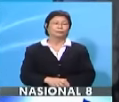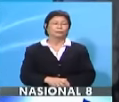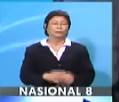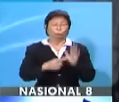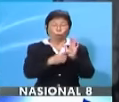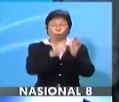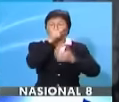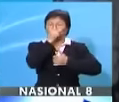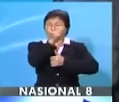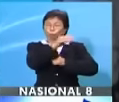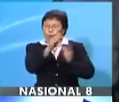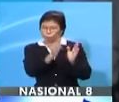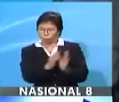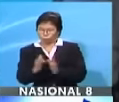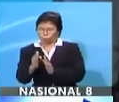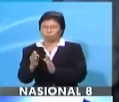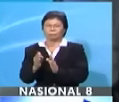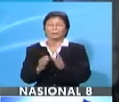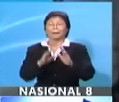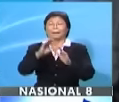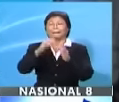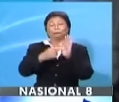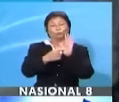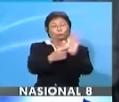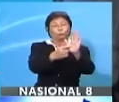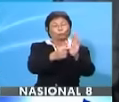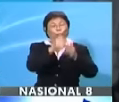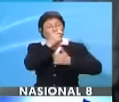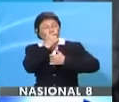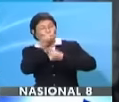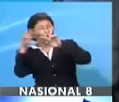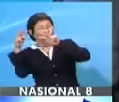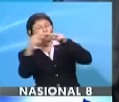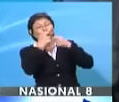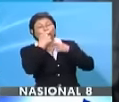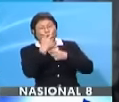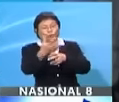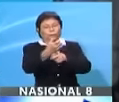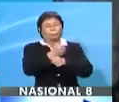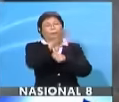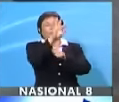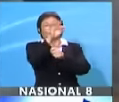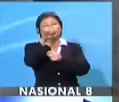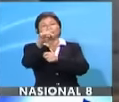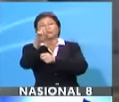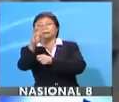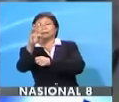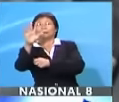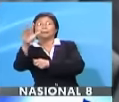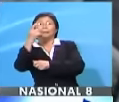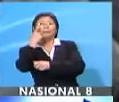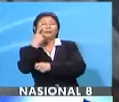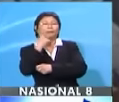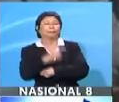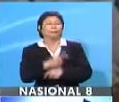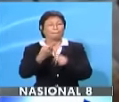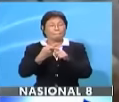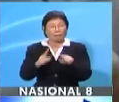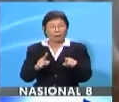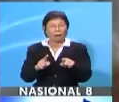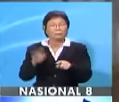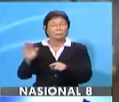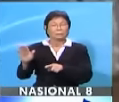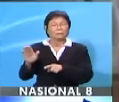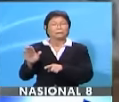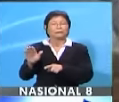Persembahan menarik dan kemas yang dipamerkan Chan Lu Yi berjaya mencuri perhatian juri untuk mengumpul 9.65 mata. Bagaimanapun,